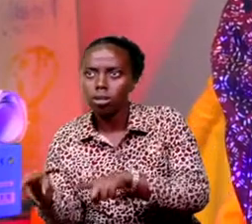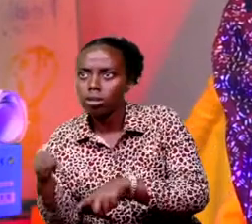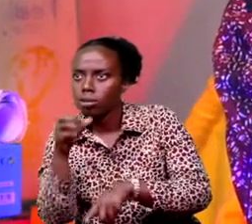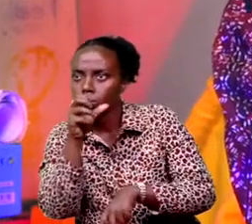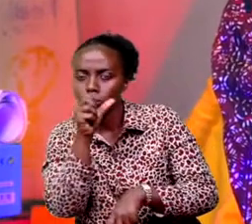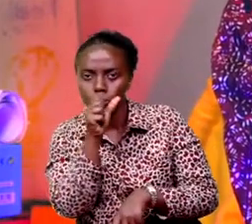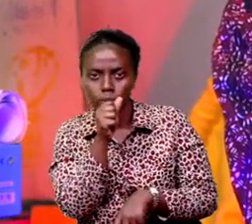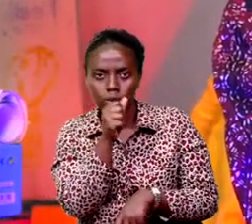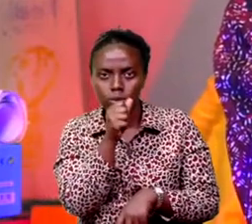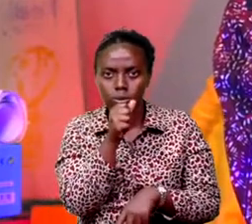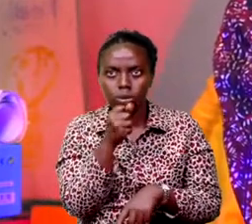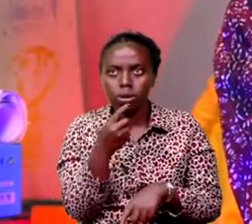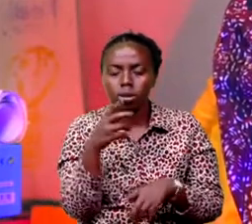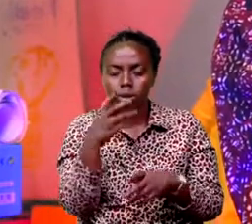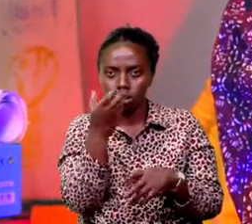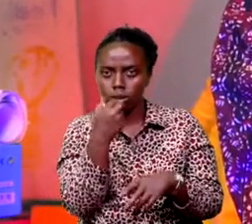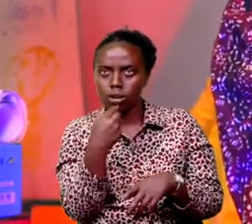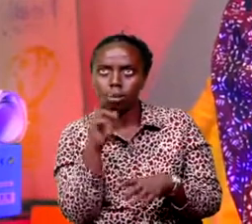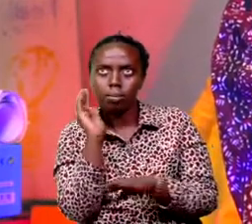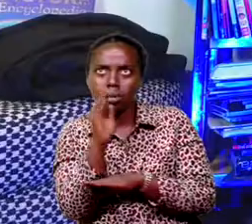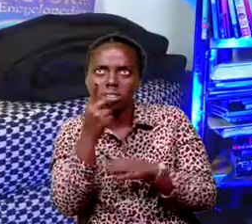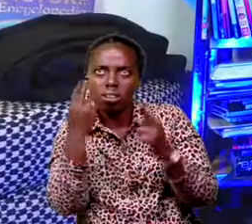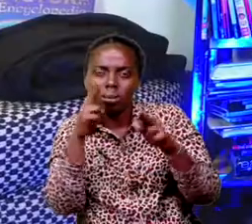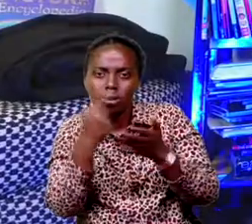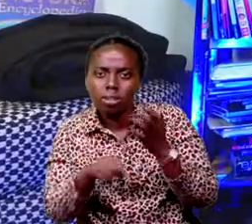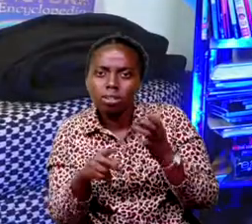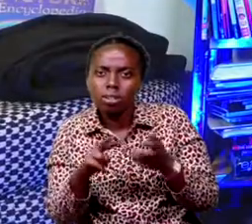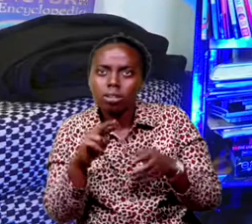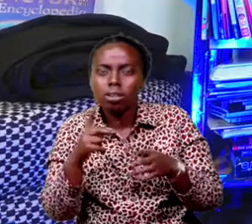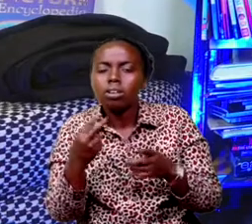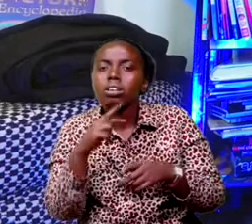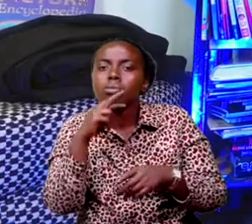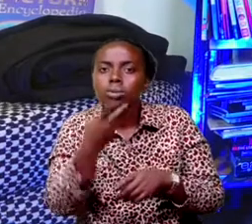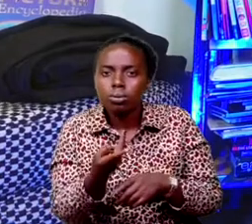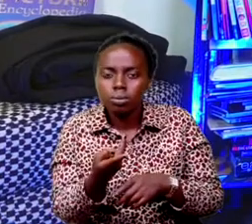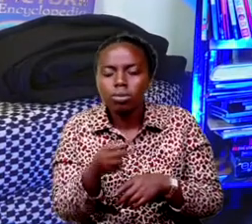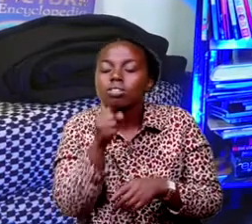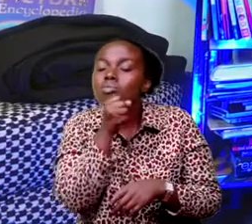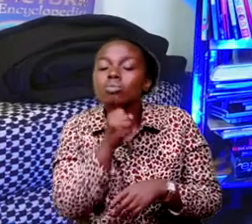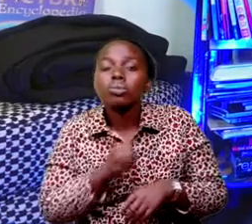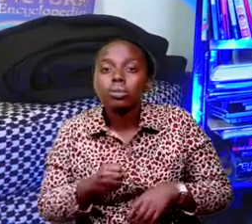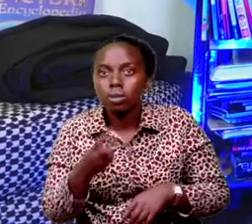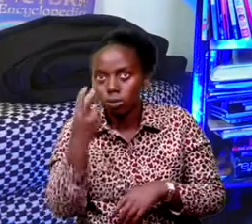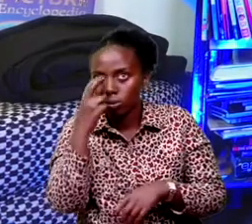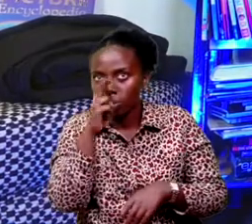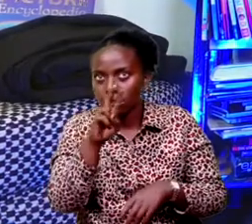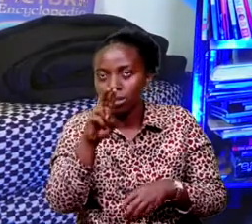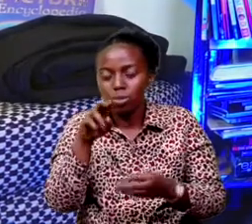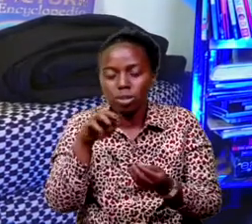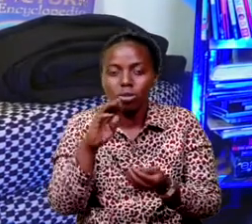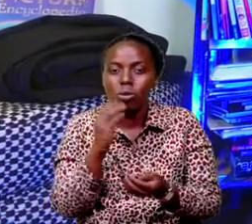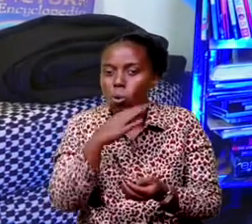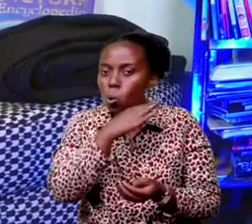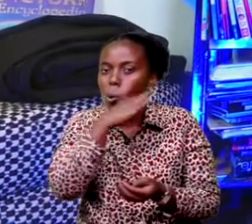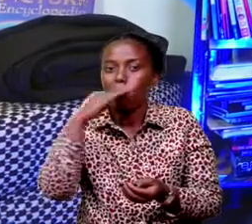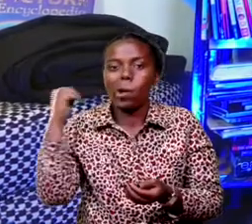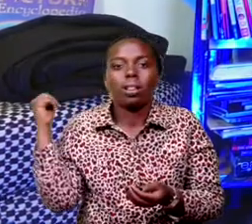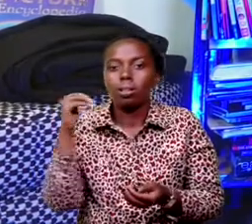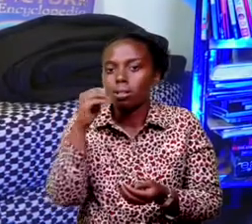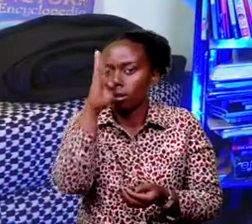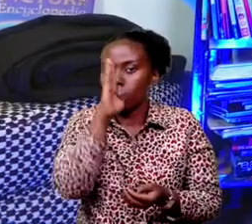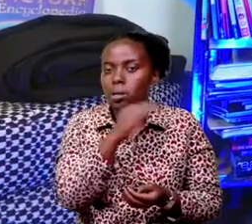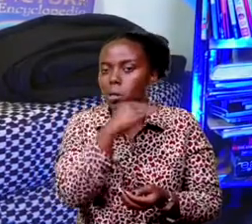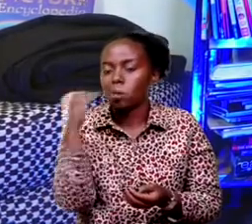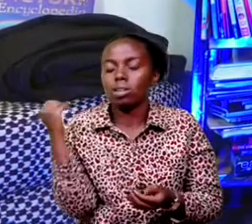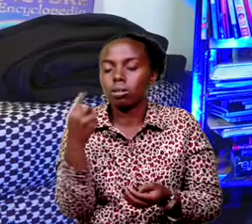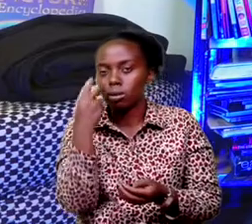matunda abona amatunda yarumye ayabaza icyo yabaye amatunda niko kumusubiza ati mukecuru twarebye inanasi tubona ukuntu zisa